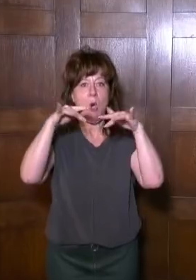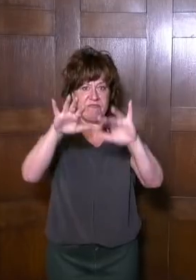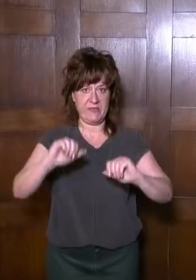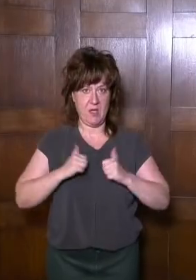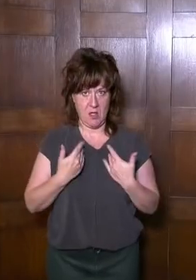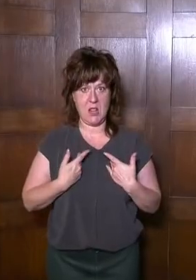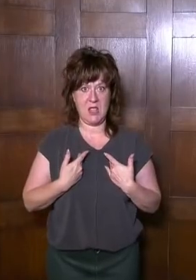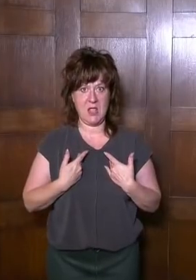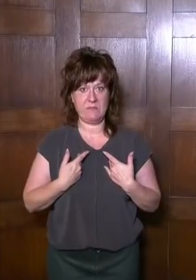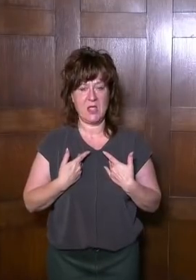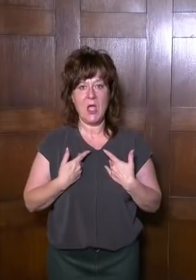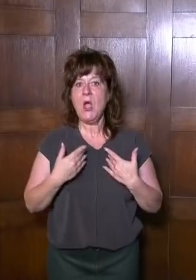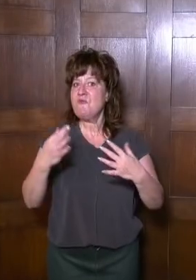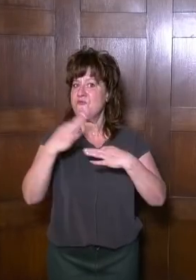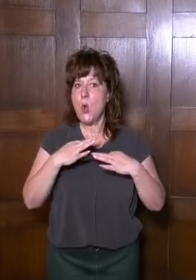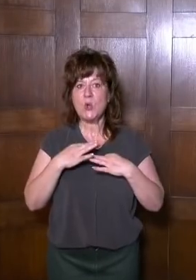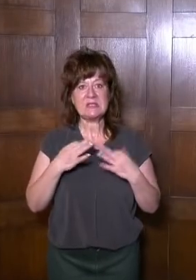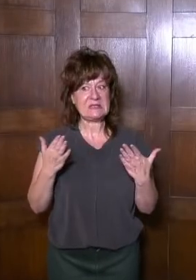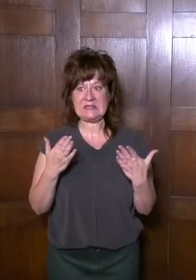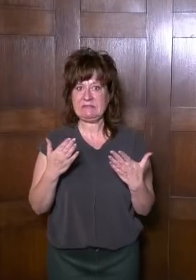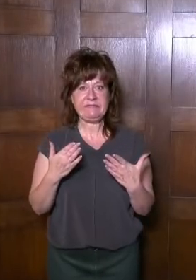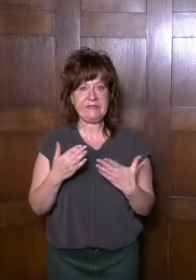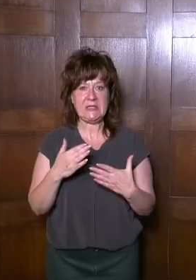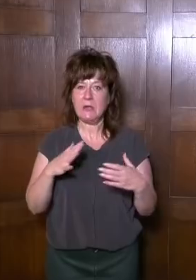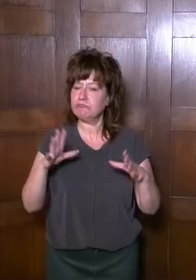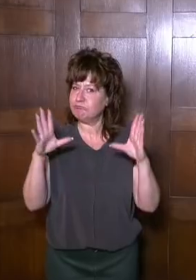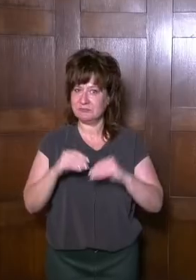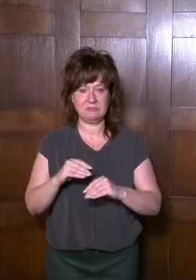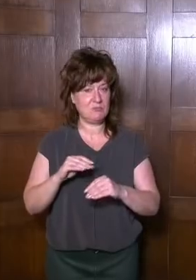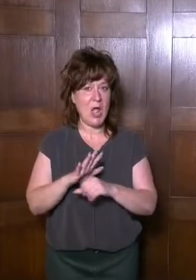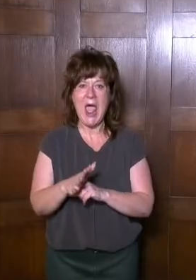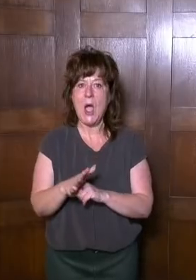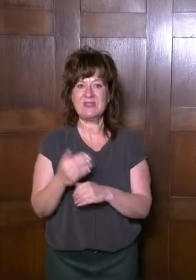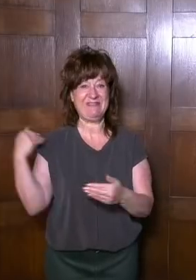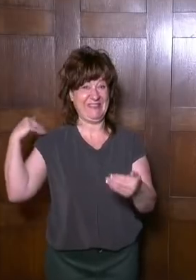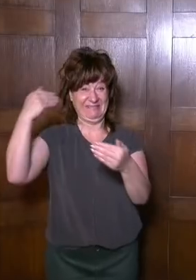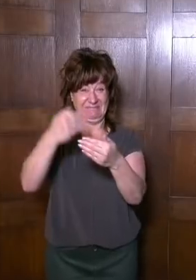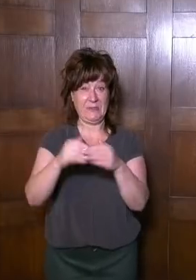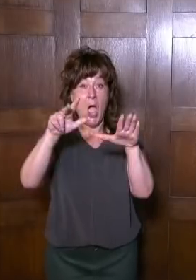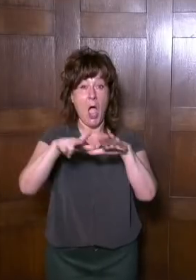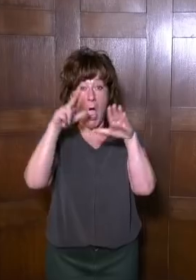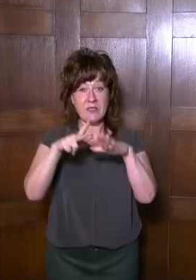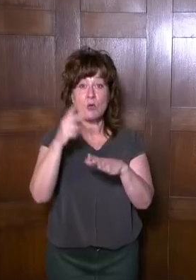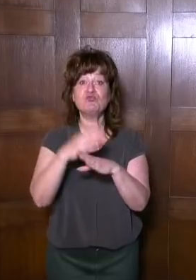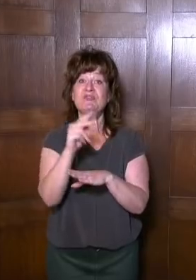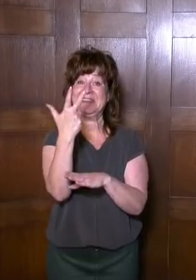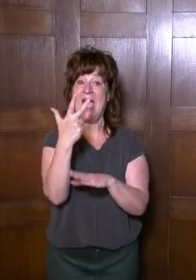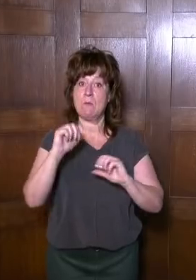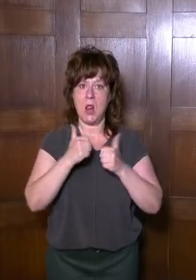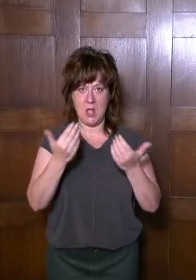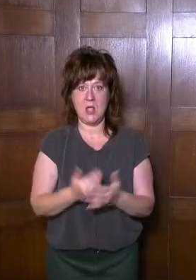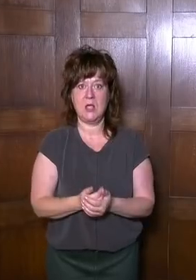das totale Aus innerhalb von den letzten 18 Jahren zum dritten Mal. Da haben wir gesagt,